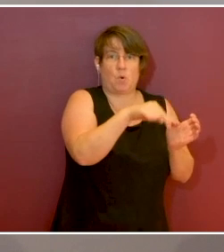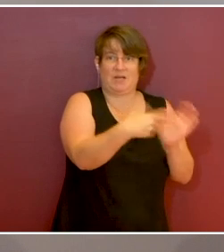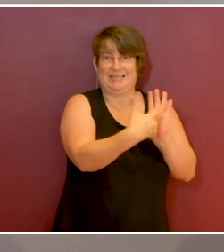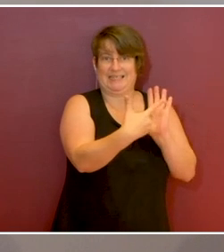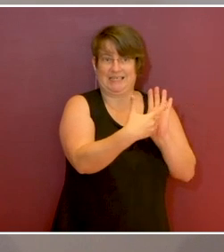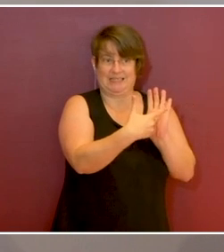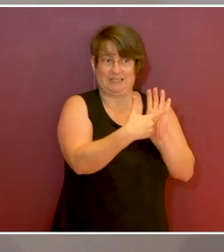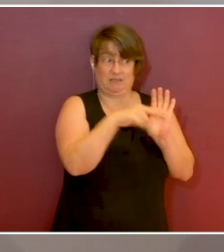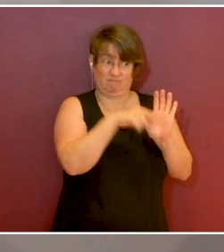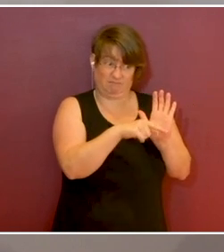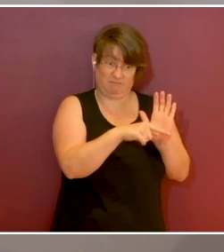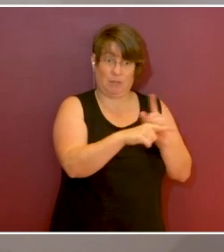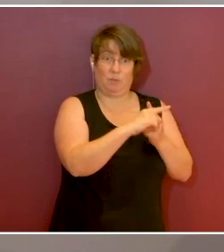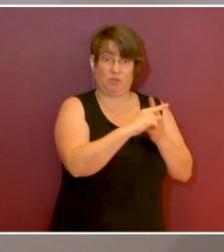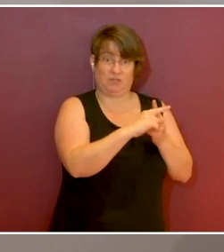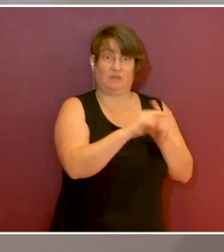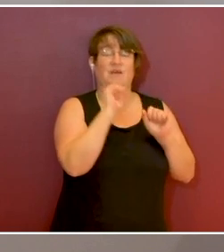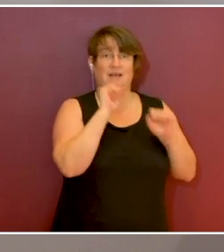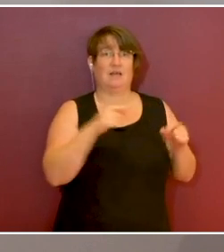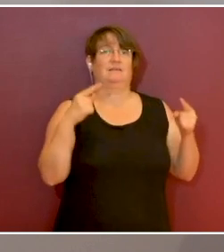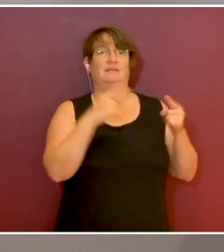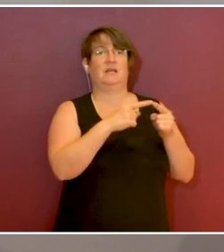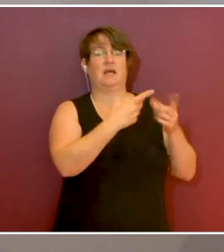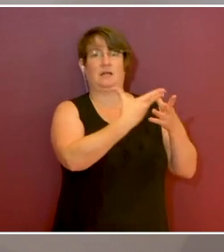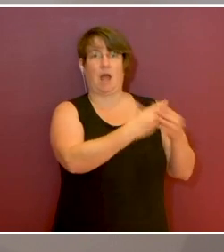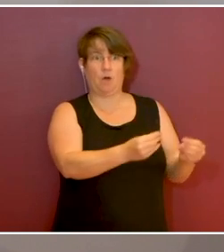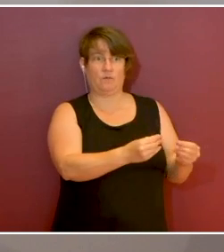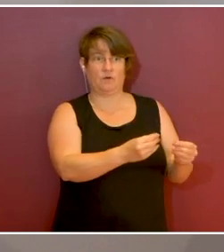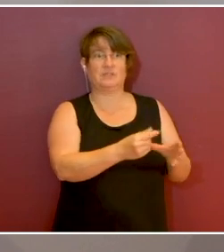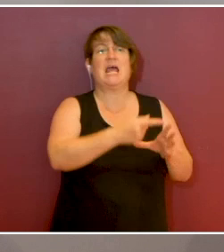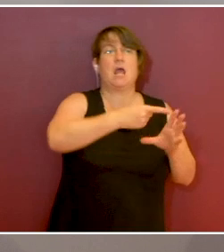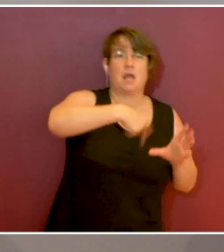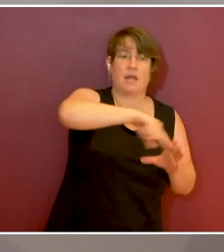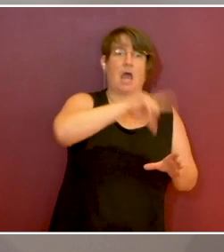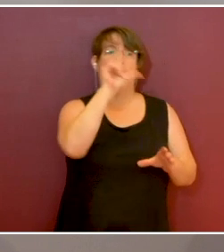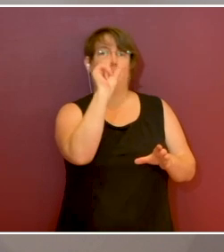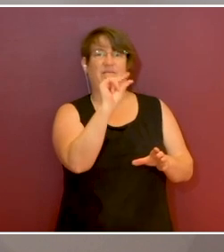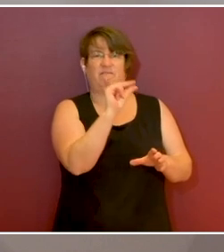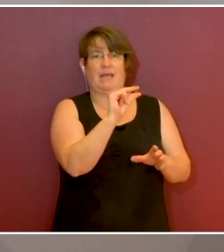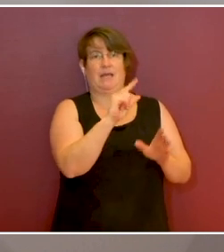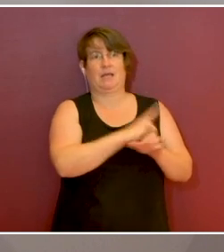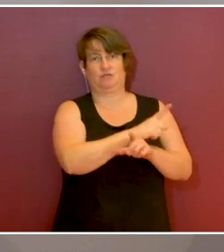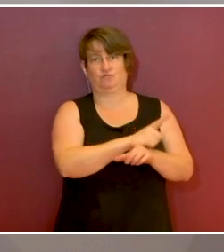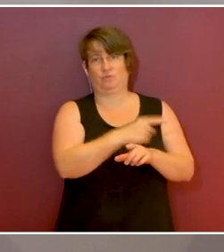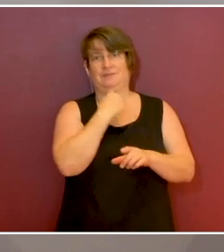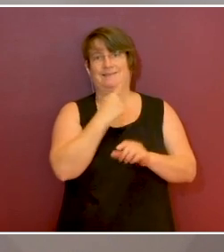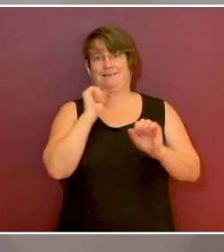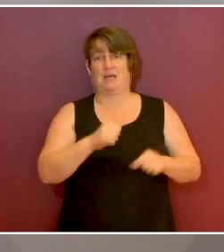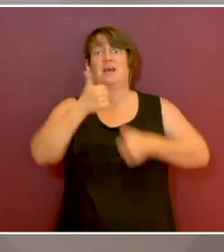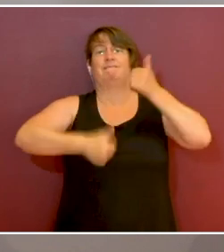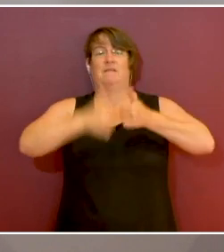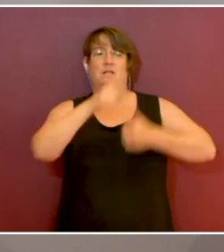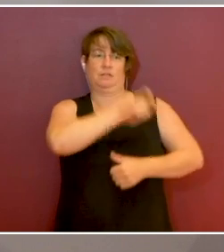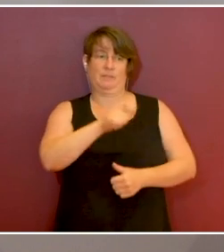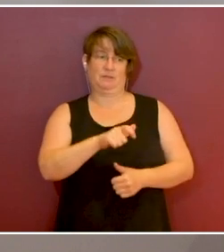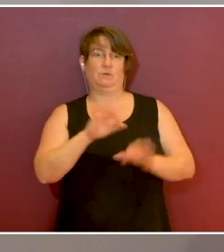direkt auflösen und innerhalb von wenigen Stunden dann sagen, welches Kind oder welche Person infiziert ist.